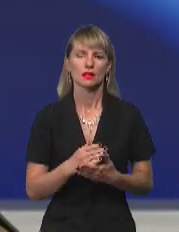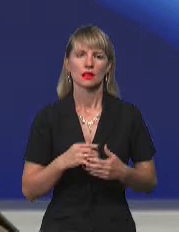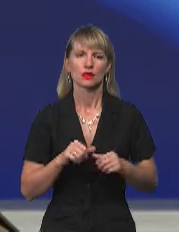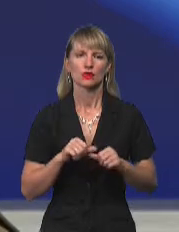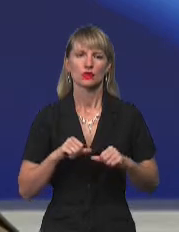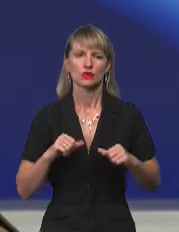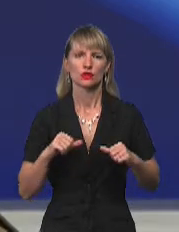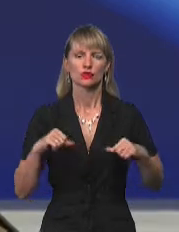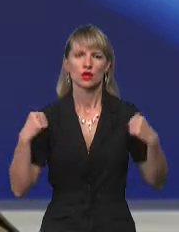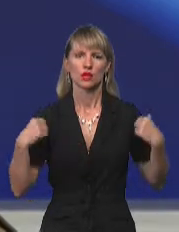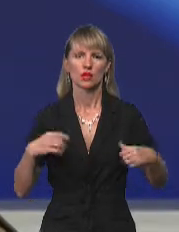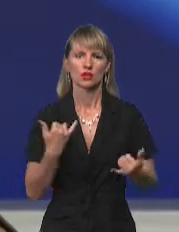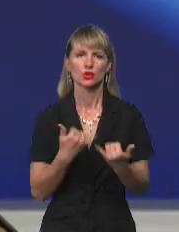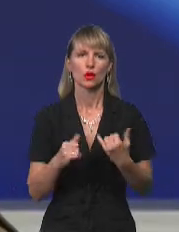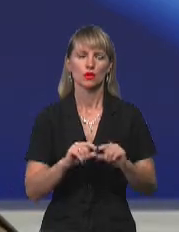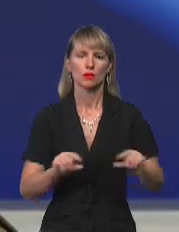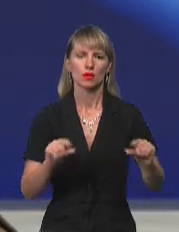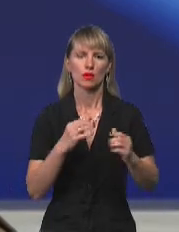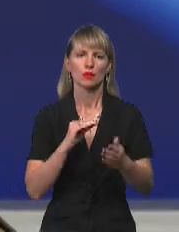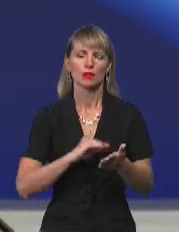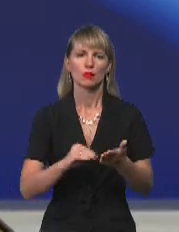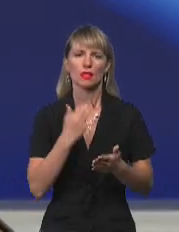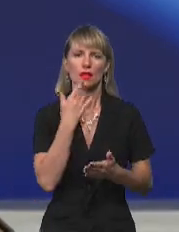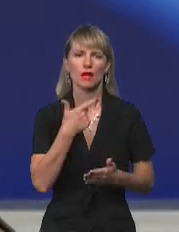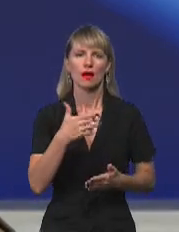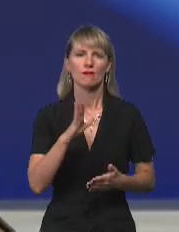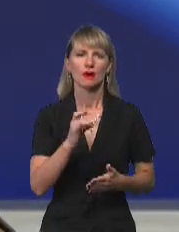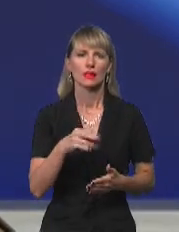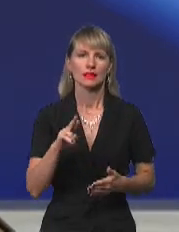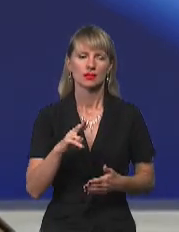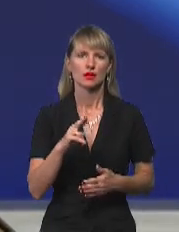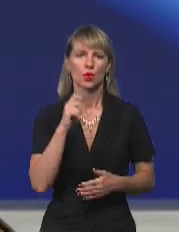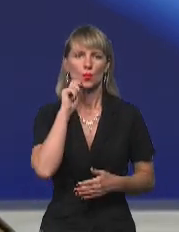бачили, з жовтими полосками і написано «Національна гвардія України».